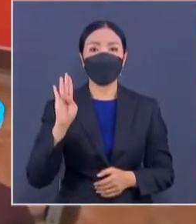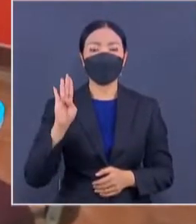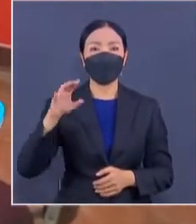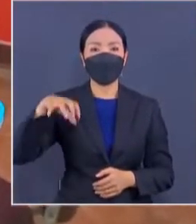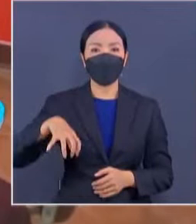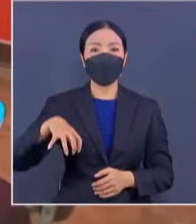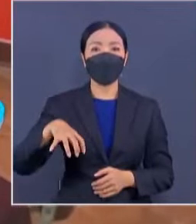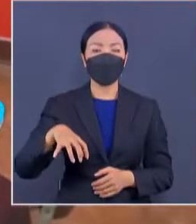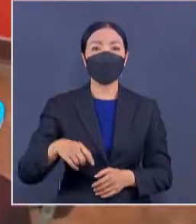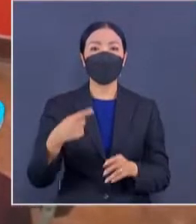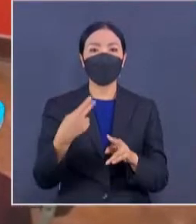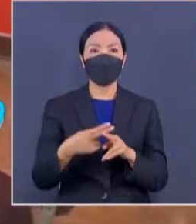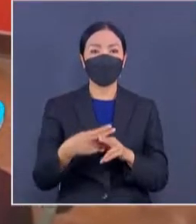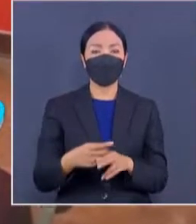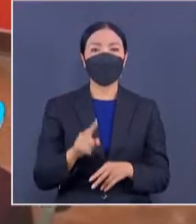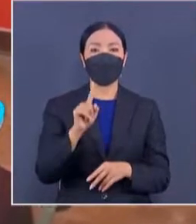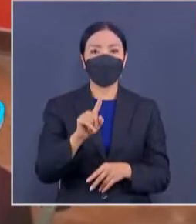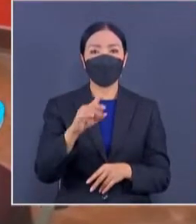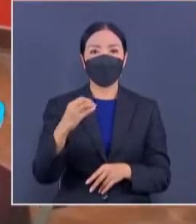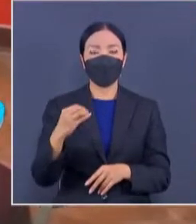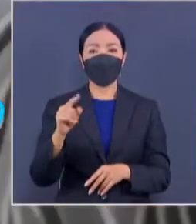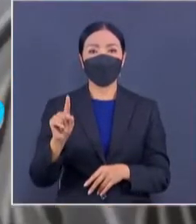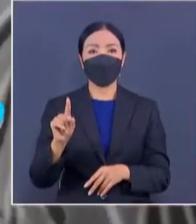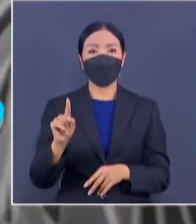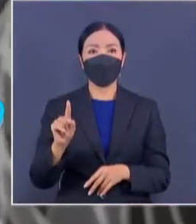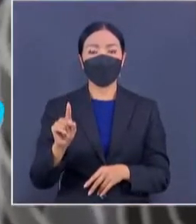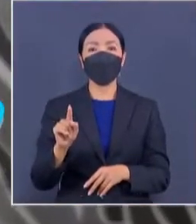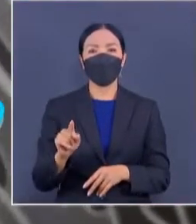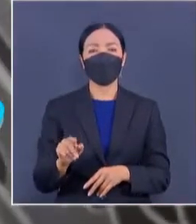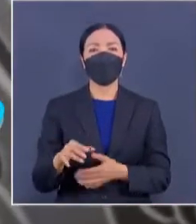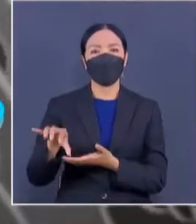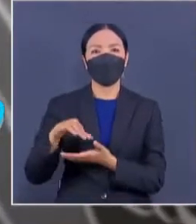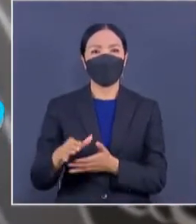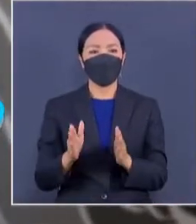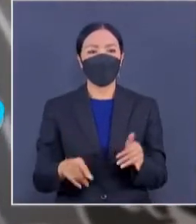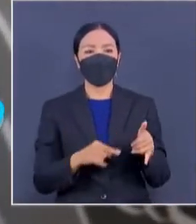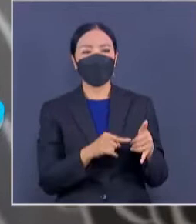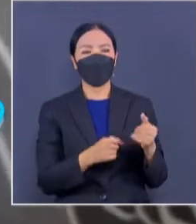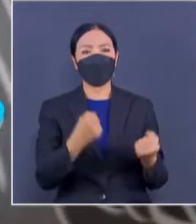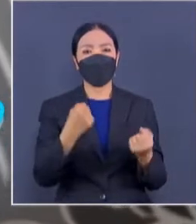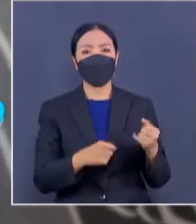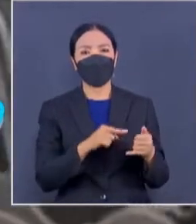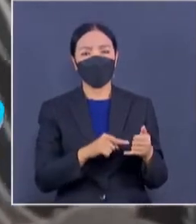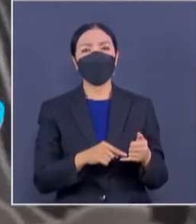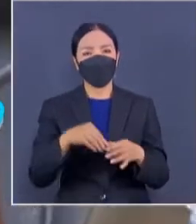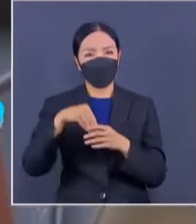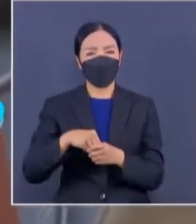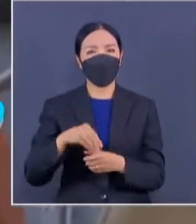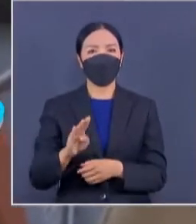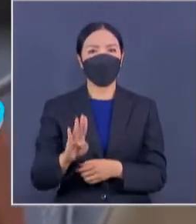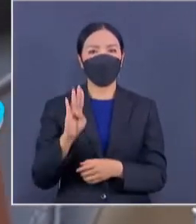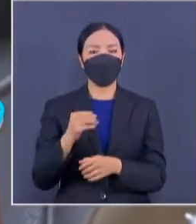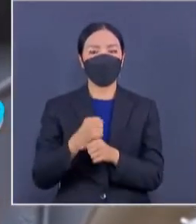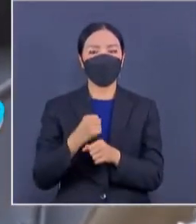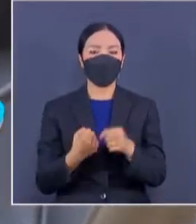ร์ครับก็มีการให้ข้อมูลเพิ่มเติมครับว่านายนรินทร์ศาสตร์คนนี้เนี่ยเป็นพนักงานขับรถของที่บริษัทมาเนี่ย5